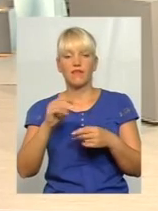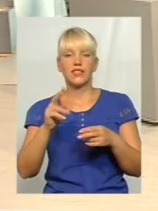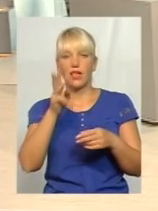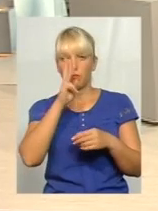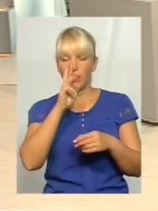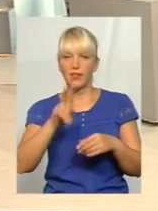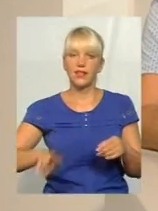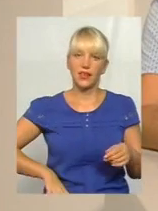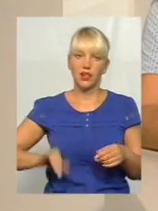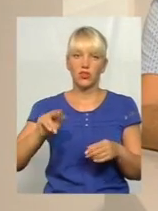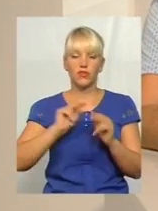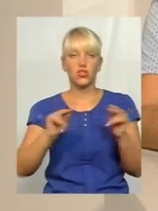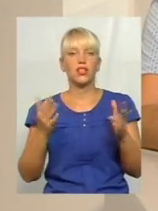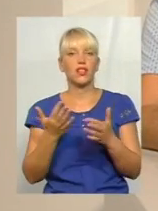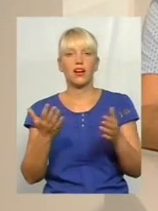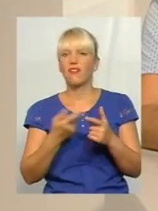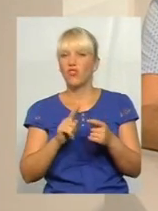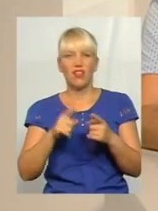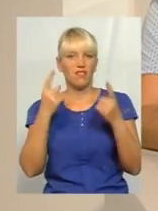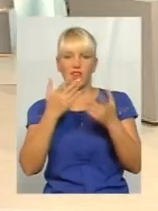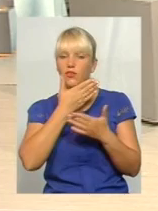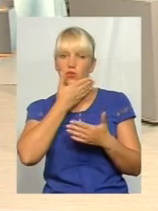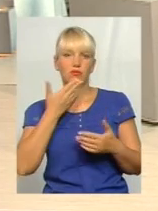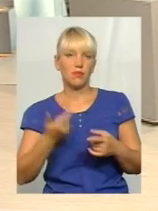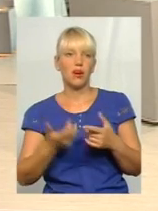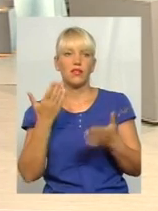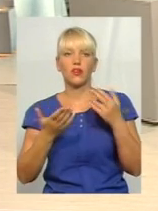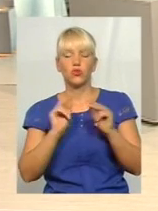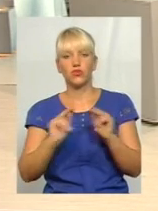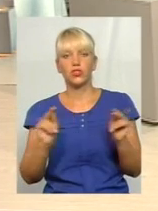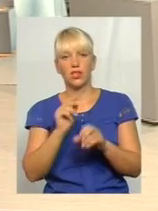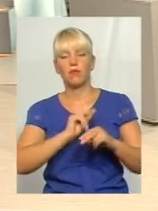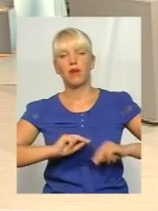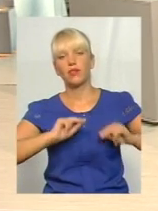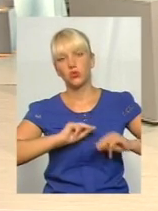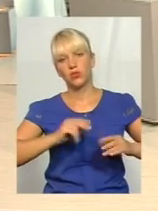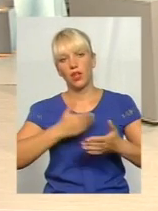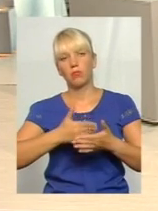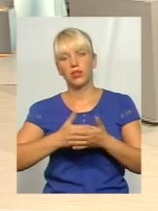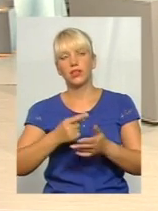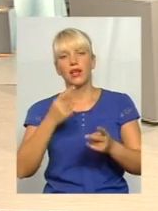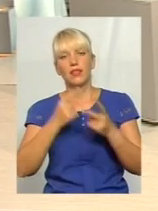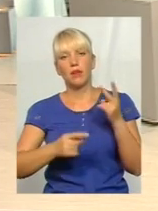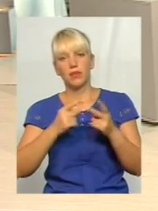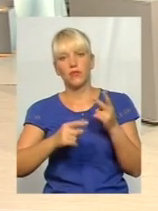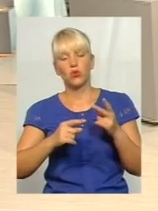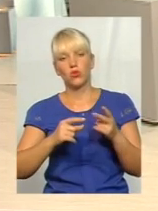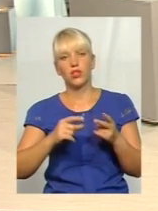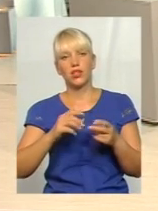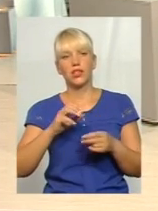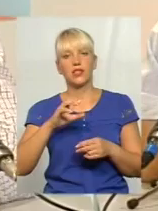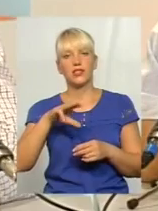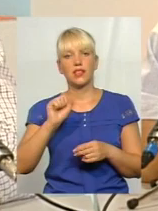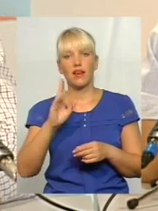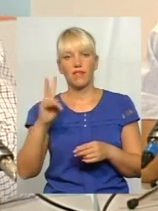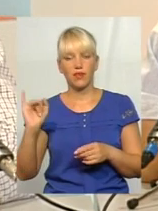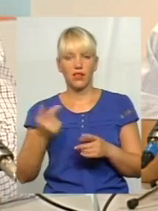вчителя наскільки Вона може Вона не є великою якщо вчитель працює до прикладу на півтори ставки він згідно своєї